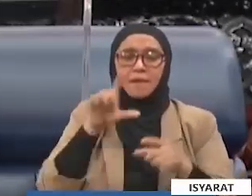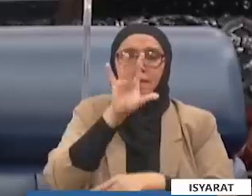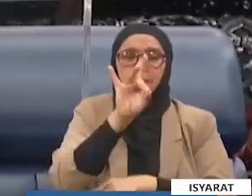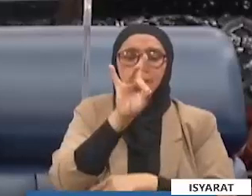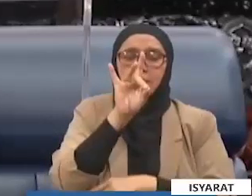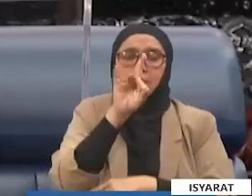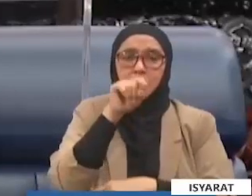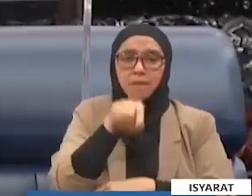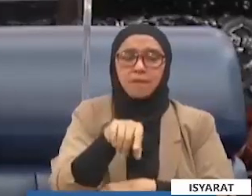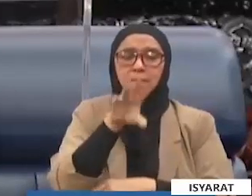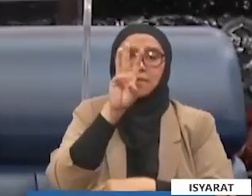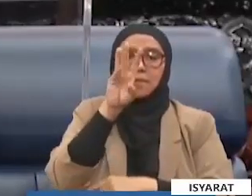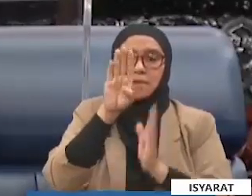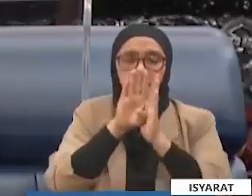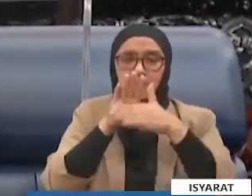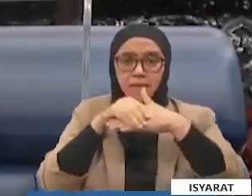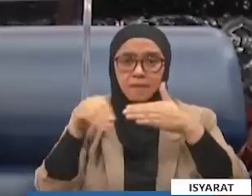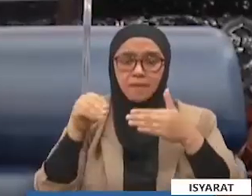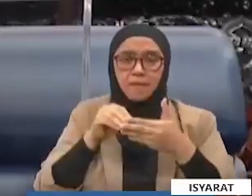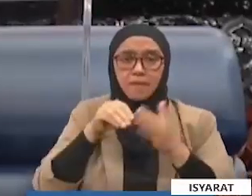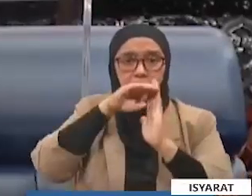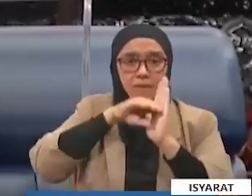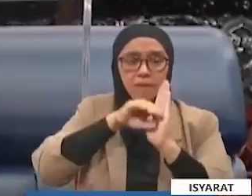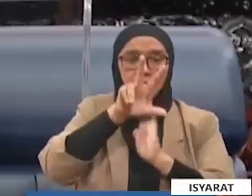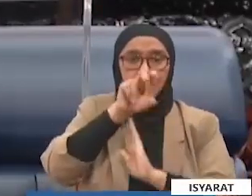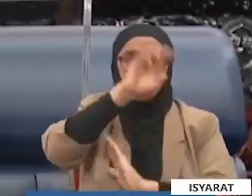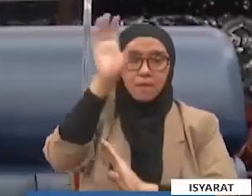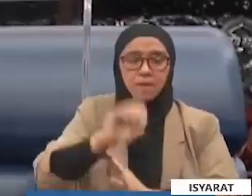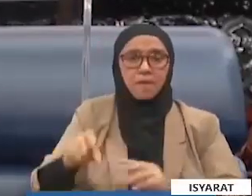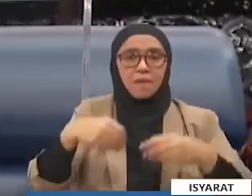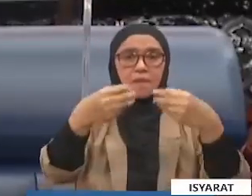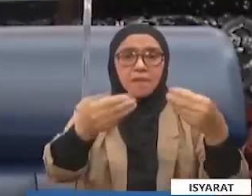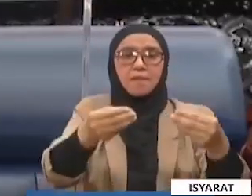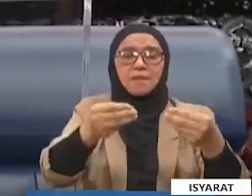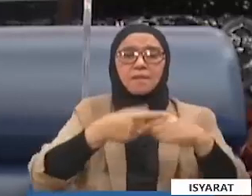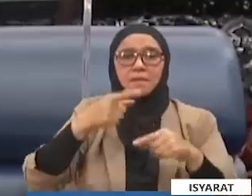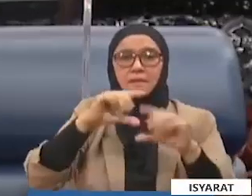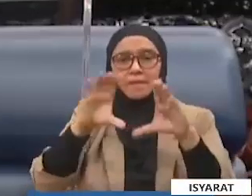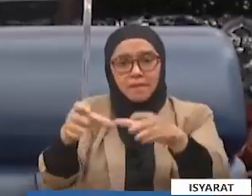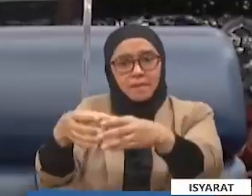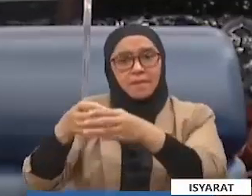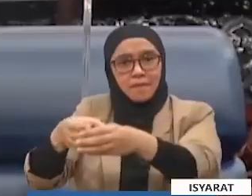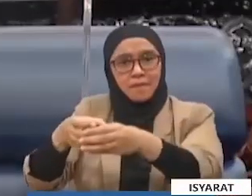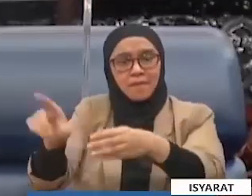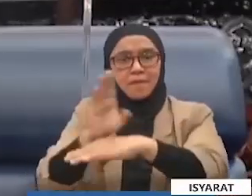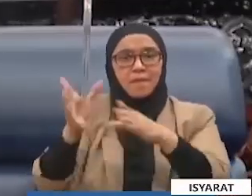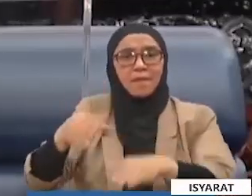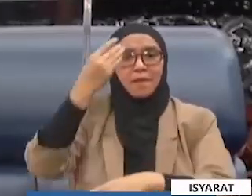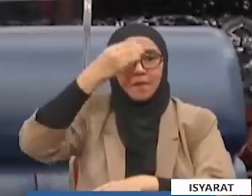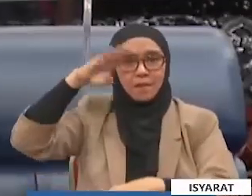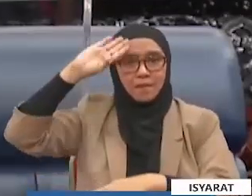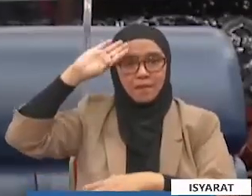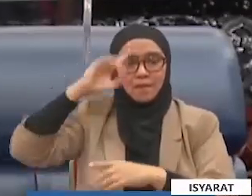bilion ini sekurang-kurangnya 30% diberikan kepada Bumi Putera. Dan satu jawatan kuasa telah dibentuk oleh Kabinet